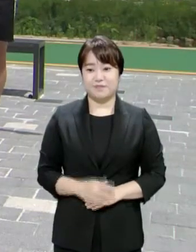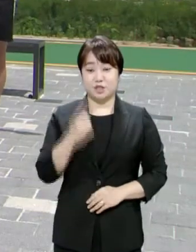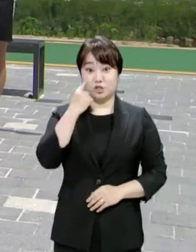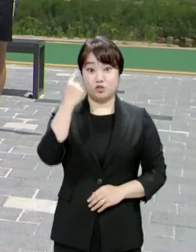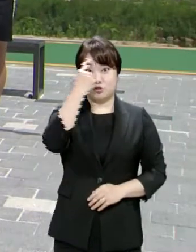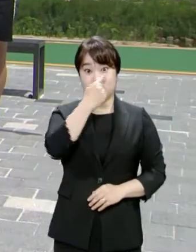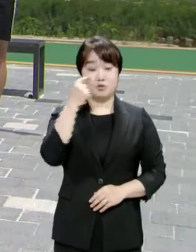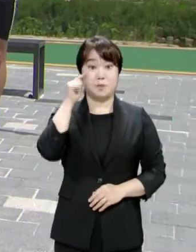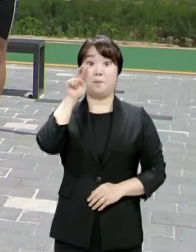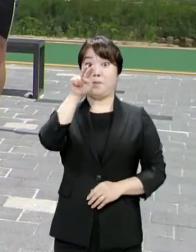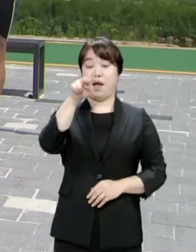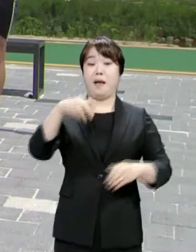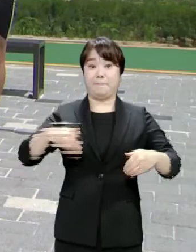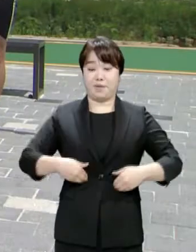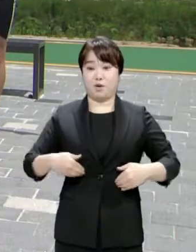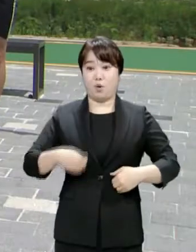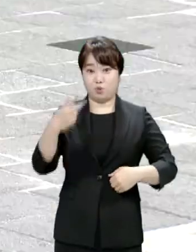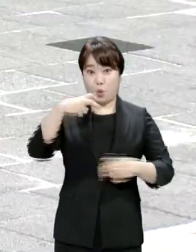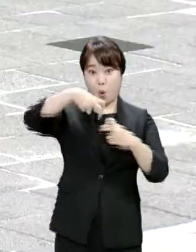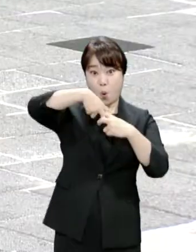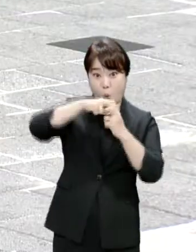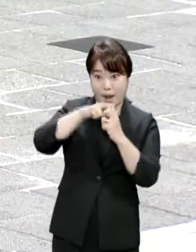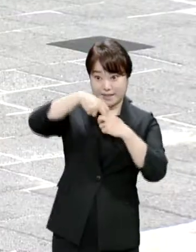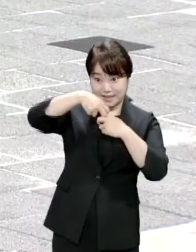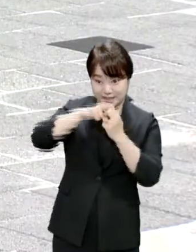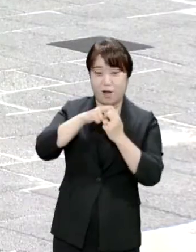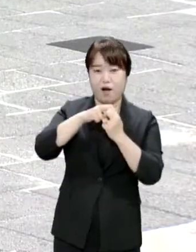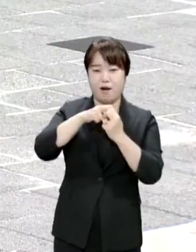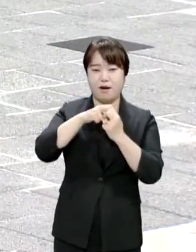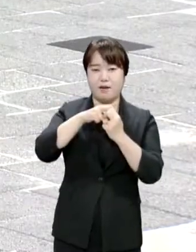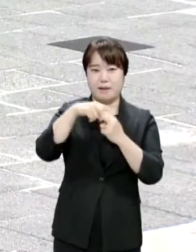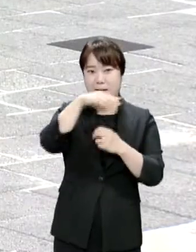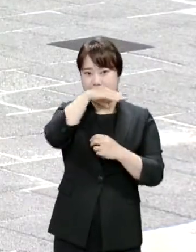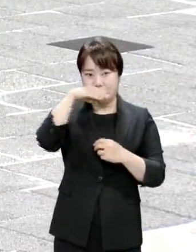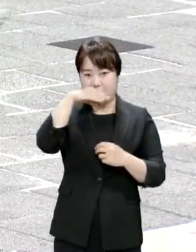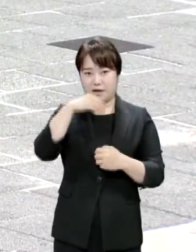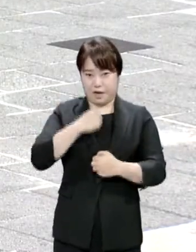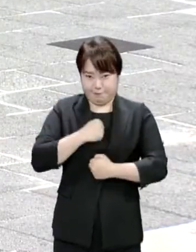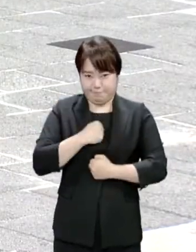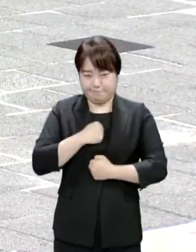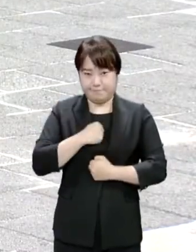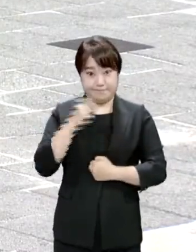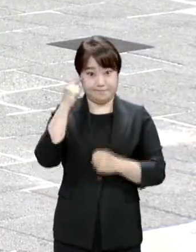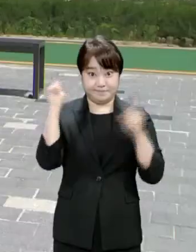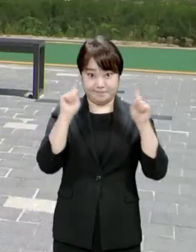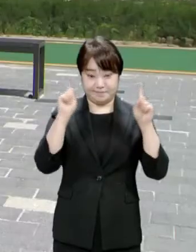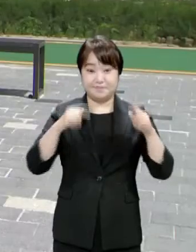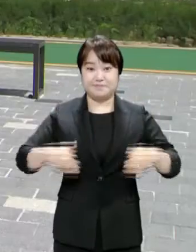자, 우리 고관절과 복근에 힘을 주시면서